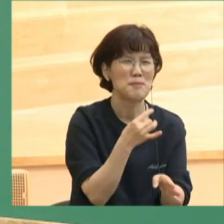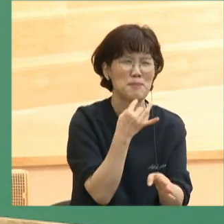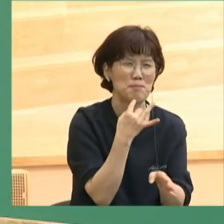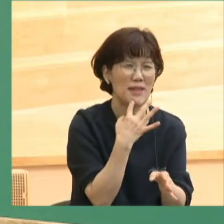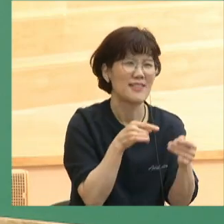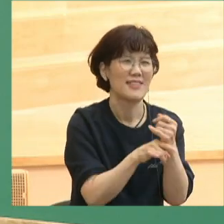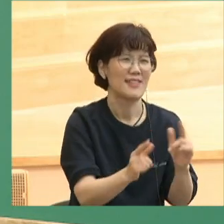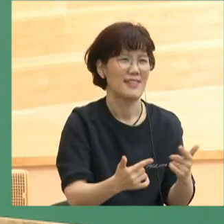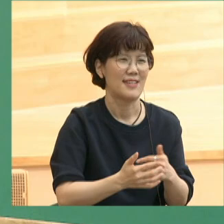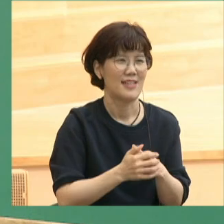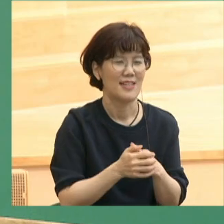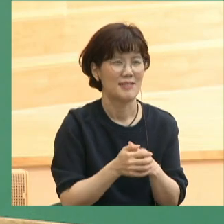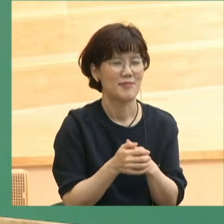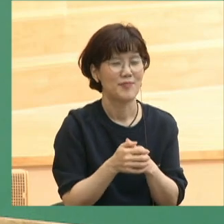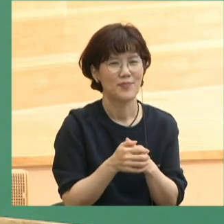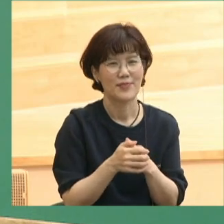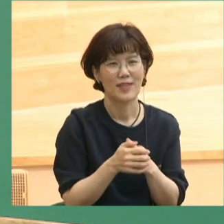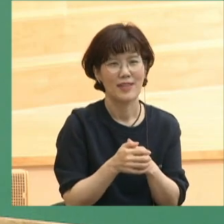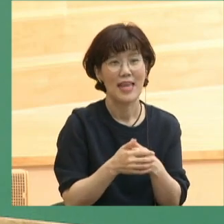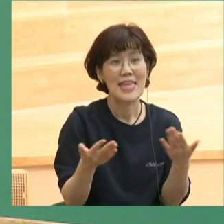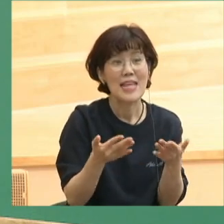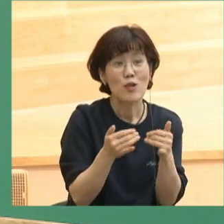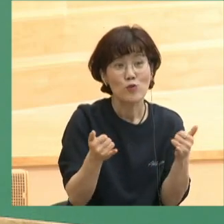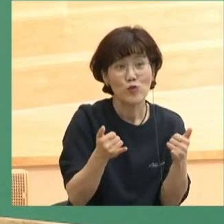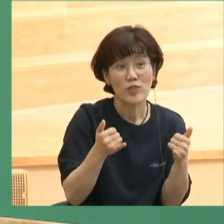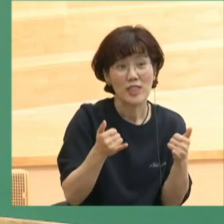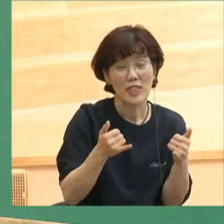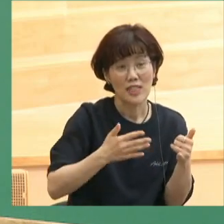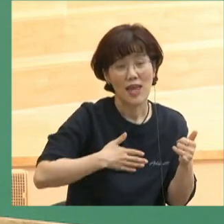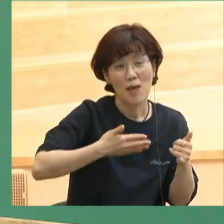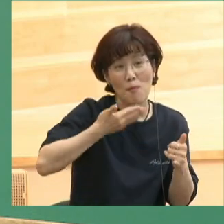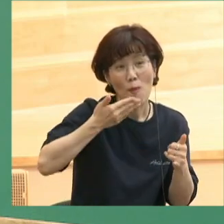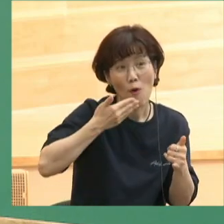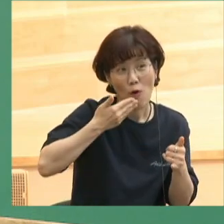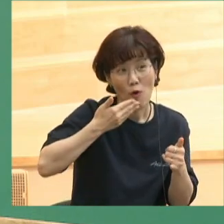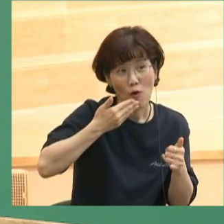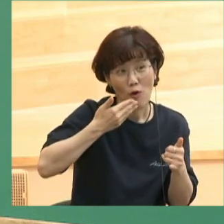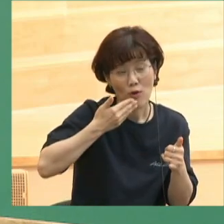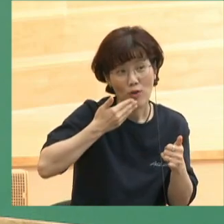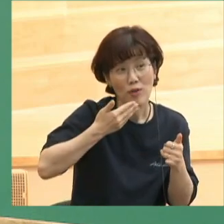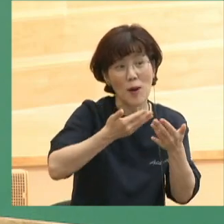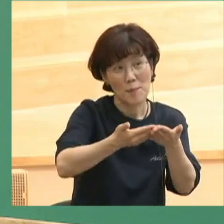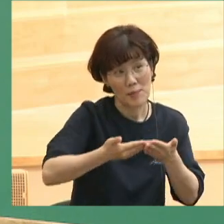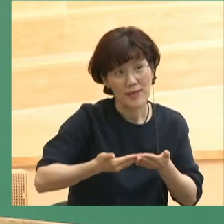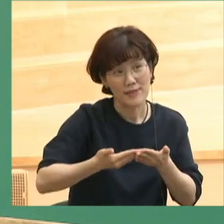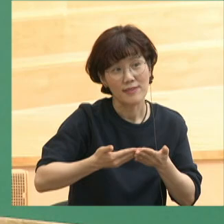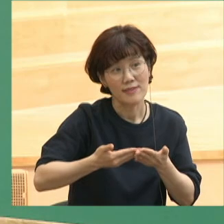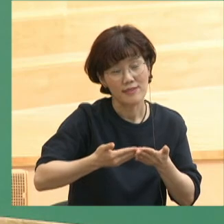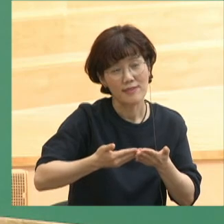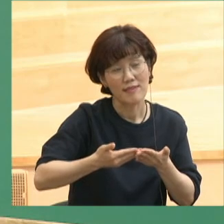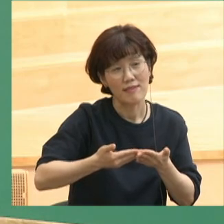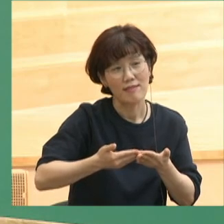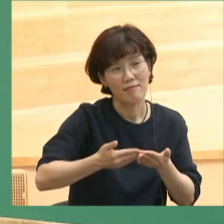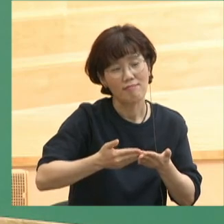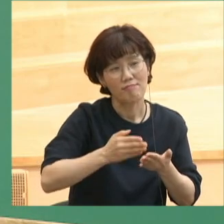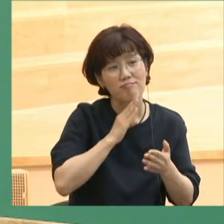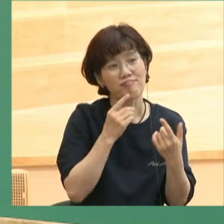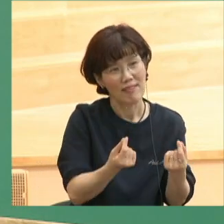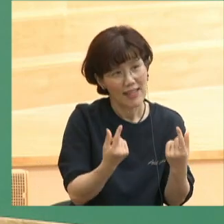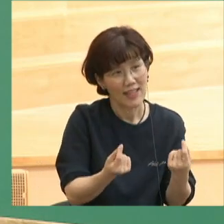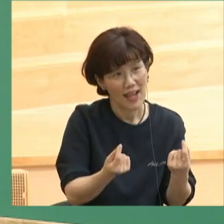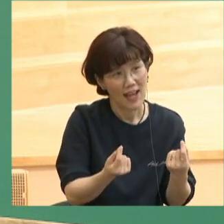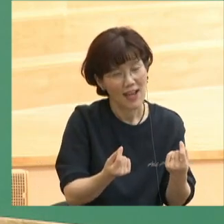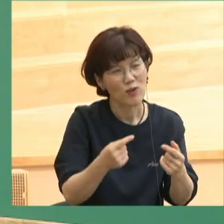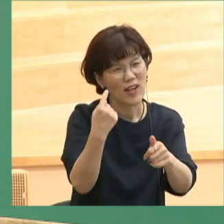않아요. 물론 일꾼이 자기의 먹을 것을 받는 것이 마땅함이라고 성경이 가르치긴 합니다. 근데